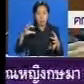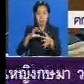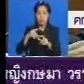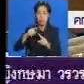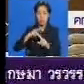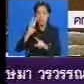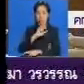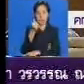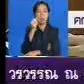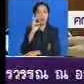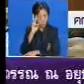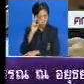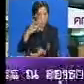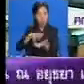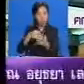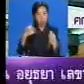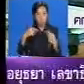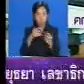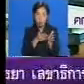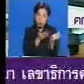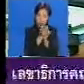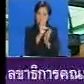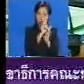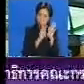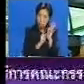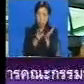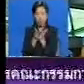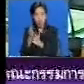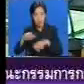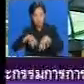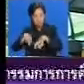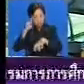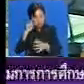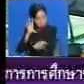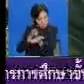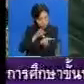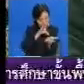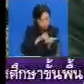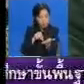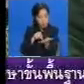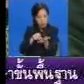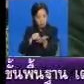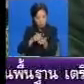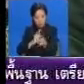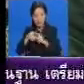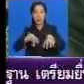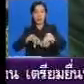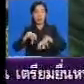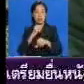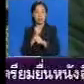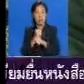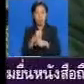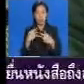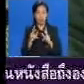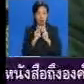กฎาคมนี้เพื่อให้ทั้งฝ่ายนิติบัญญัติและฝ่ายบริหารนำข้อมูลไปประกอบการดำเนินการส่วนคณะกรรมการตรวจสอบข้อเท็จจริ